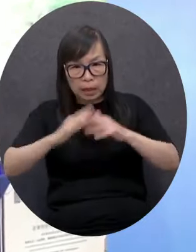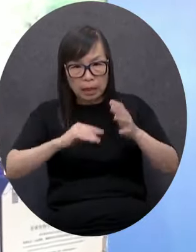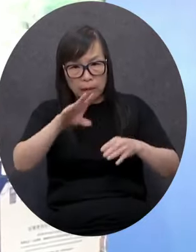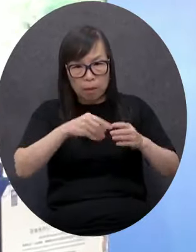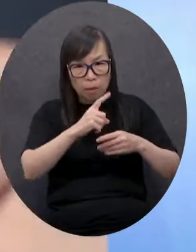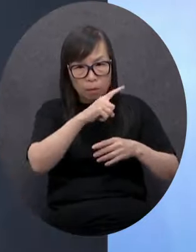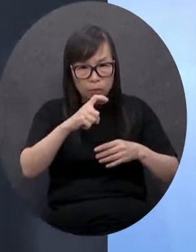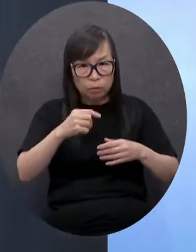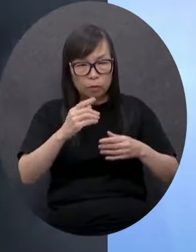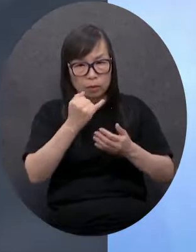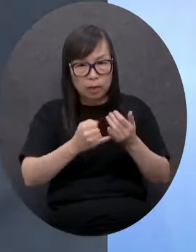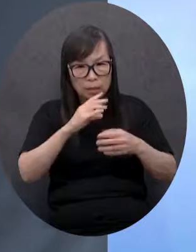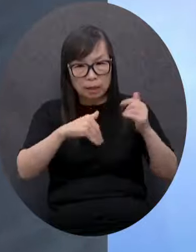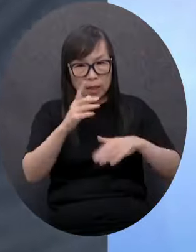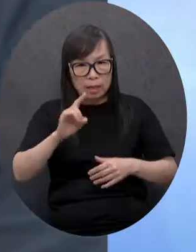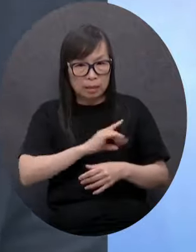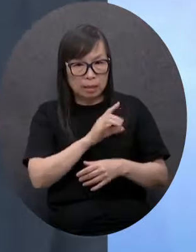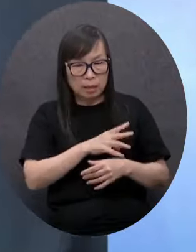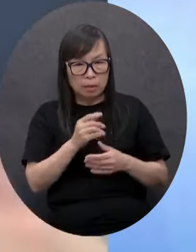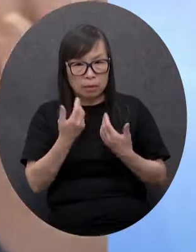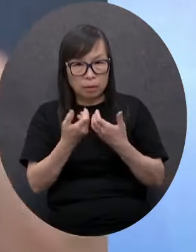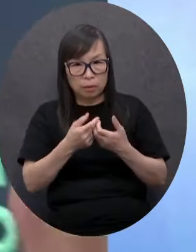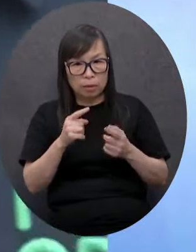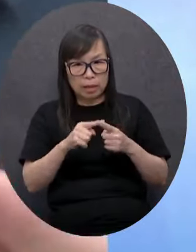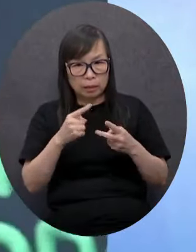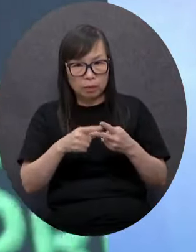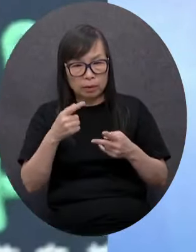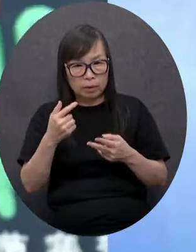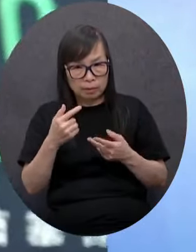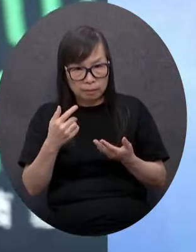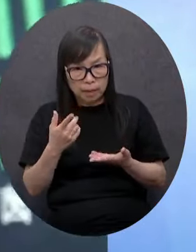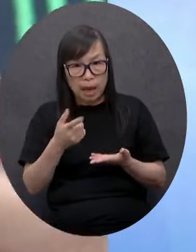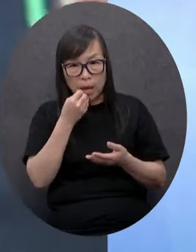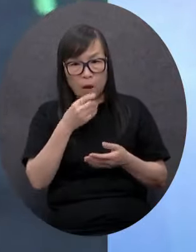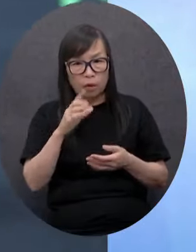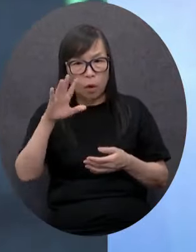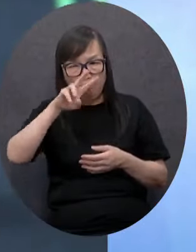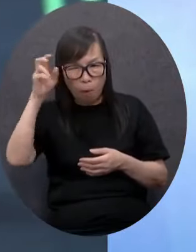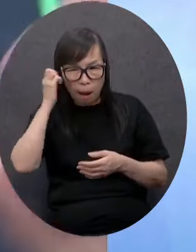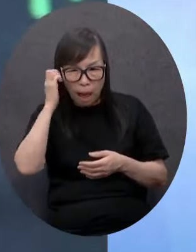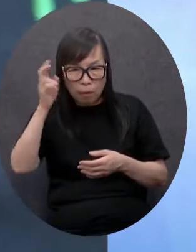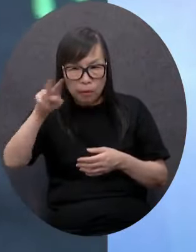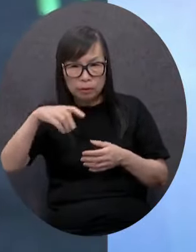物技術、自動化、大數據和人工智能等，在香港難以找到合